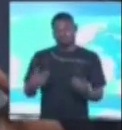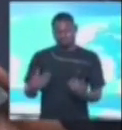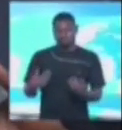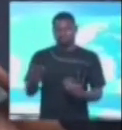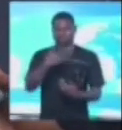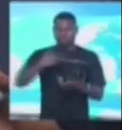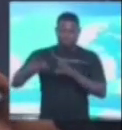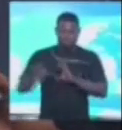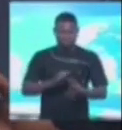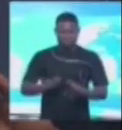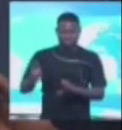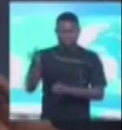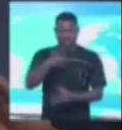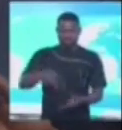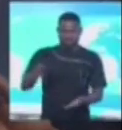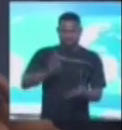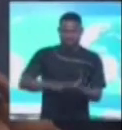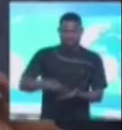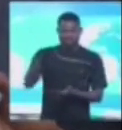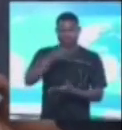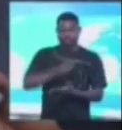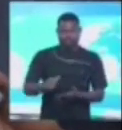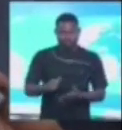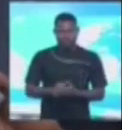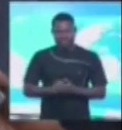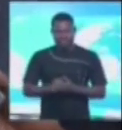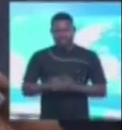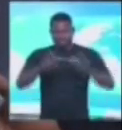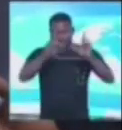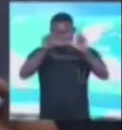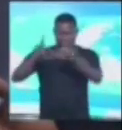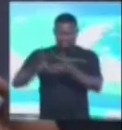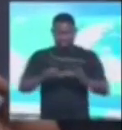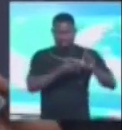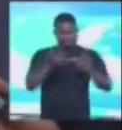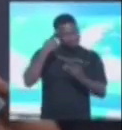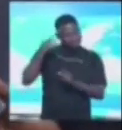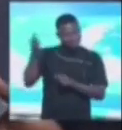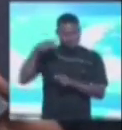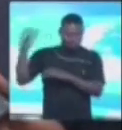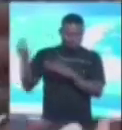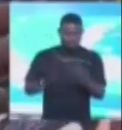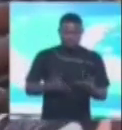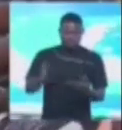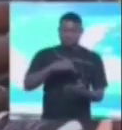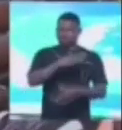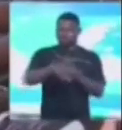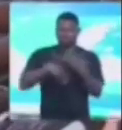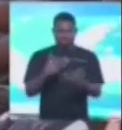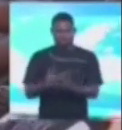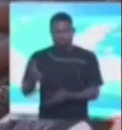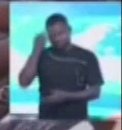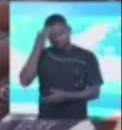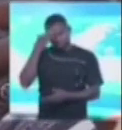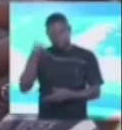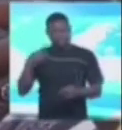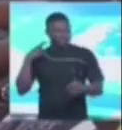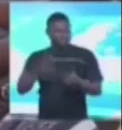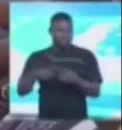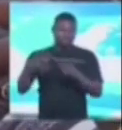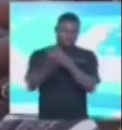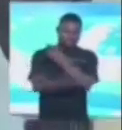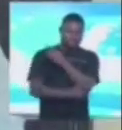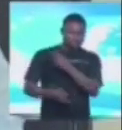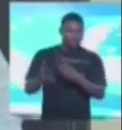donc la convention sert de tremplin pour attirer toutes les compétences burkinabè vers le pays l'aménagement du territoire la santé